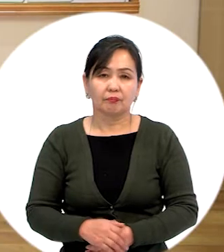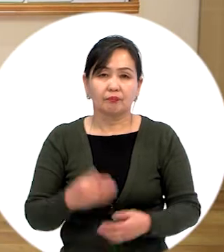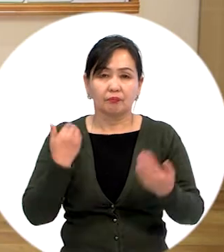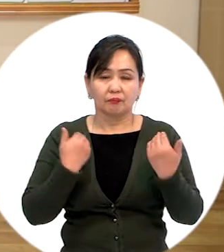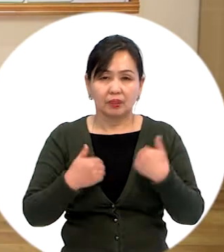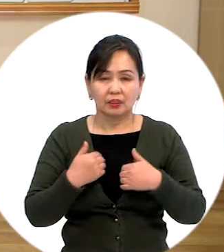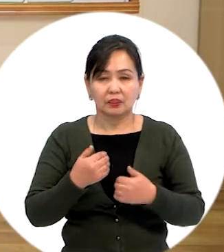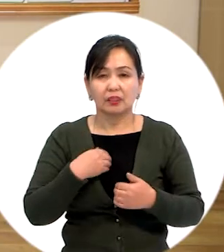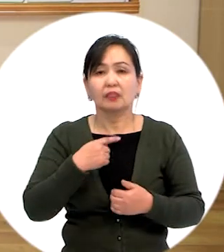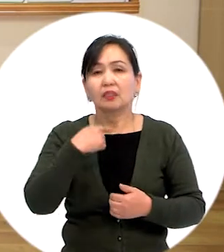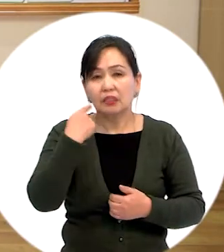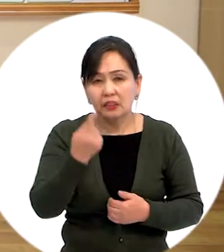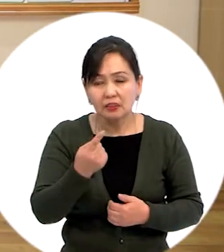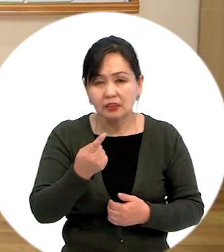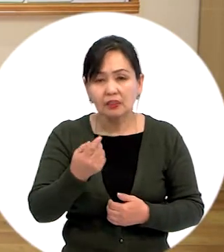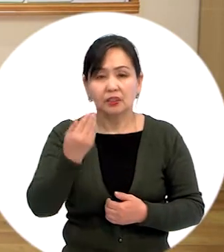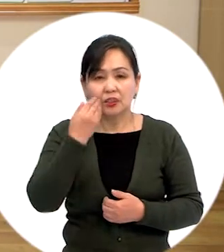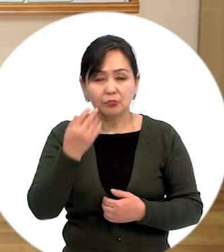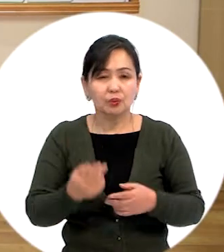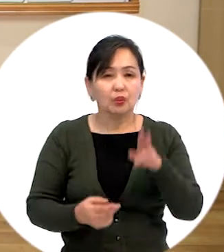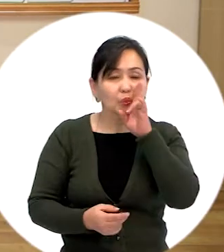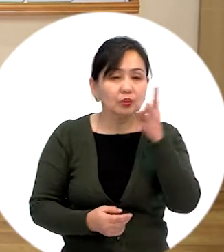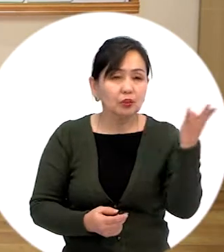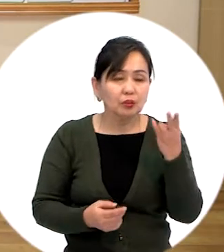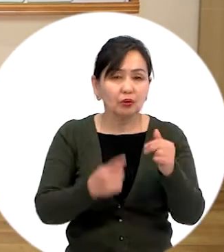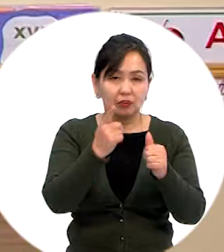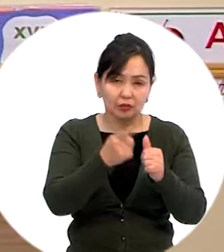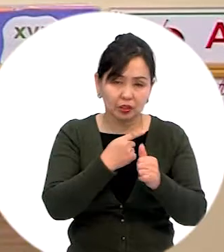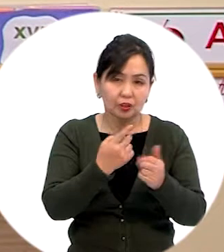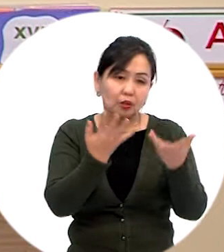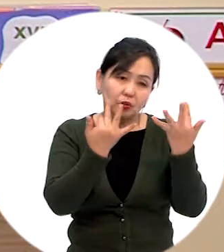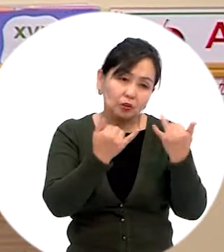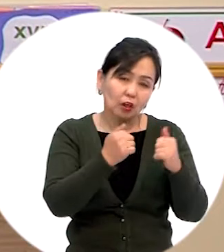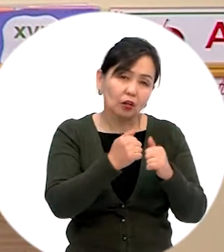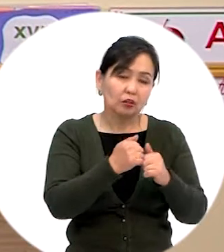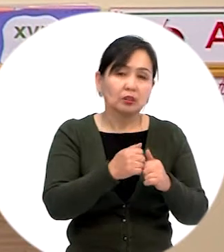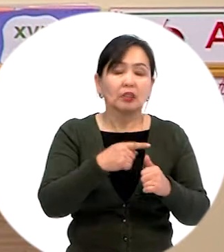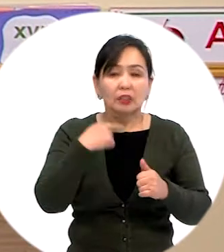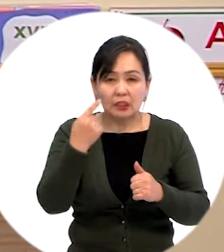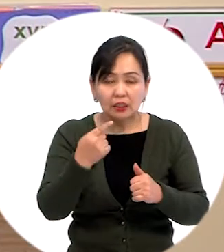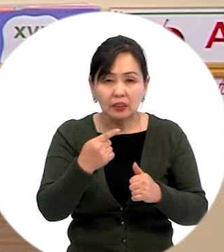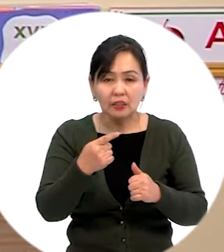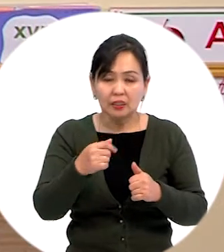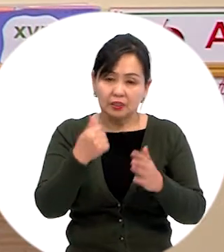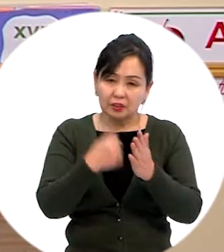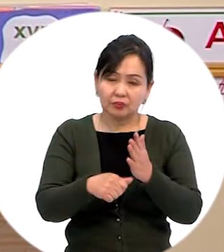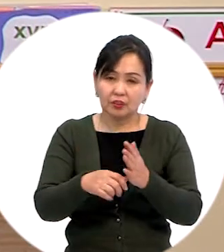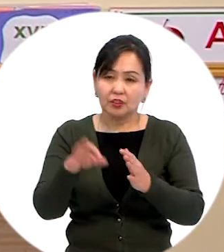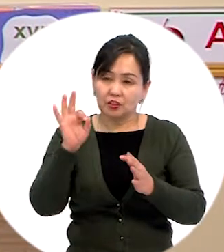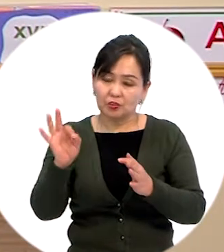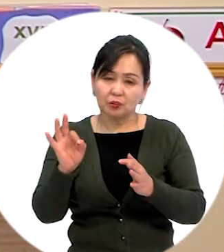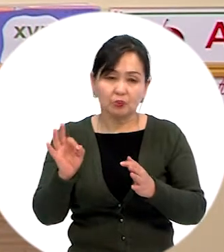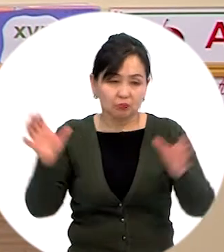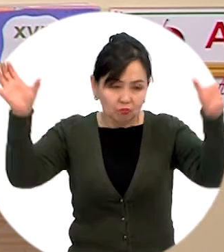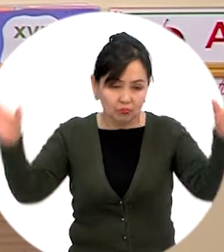За, багшийнхаа хэлсэн жимс хүнсний ногооны нэр дугаарыг хэлэхээр дэвтэртээ зөв газар нь